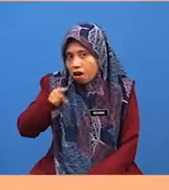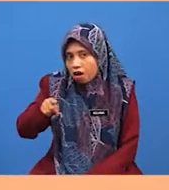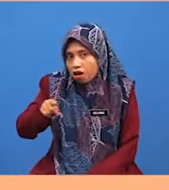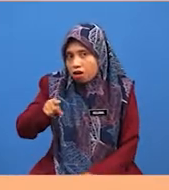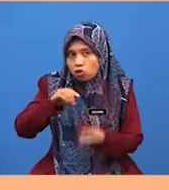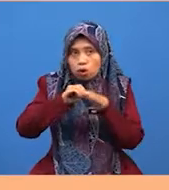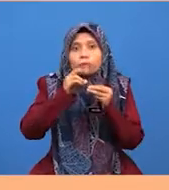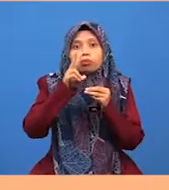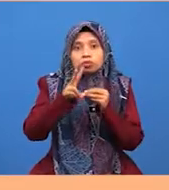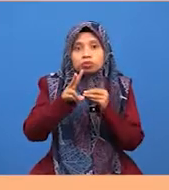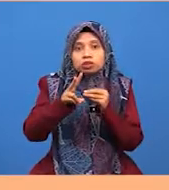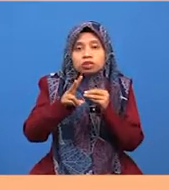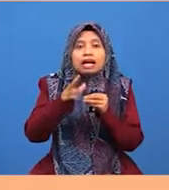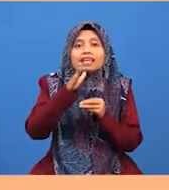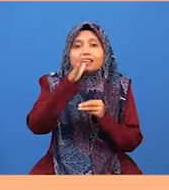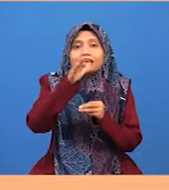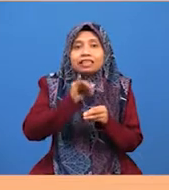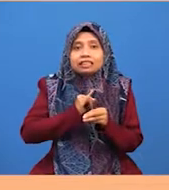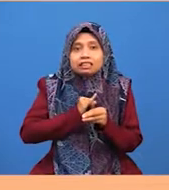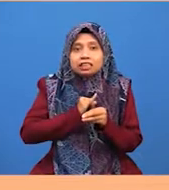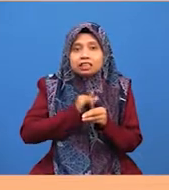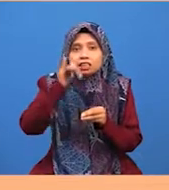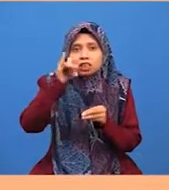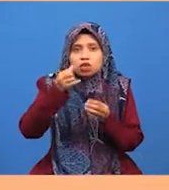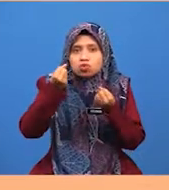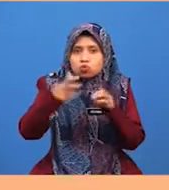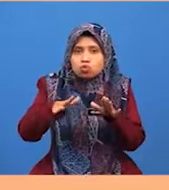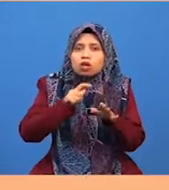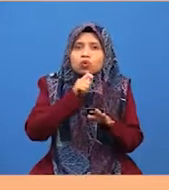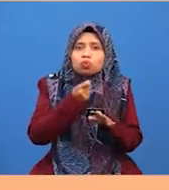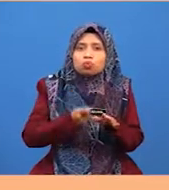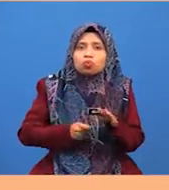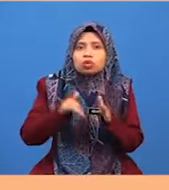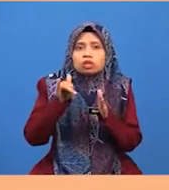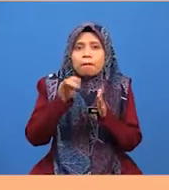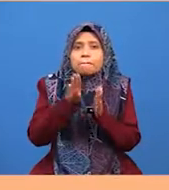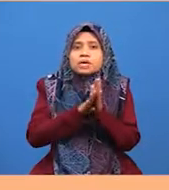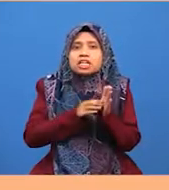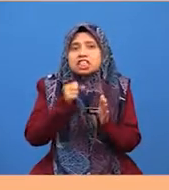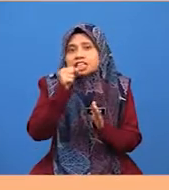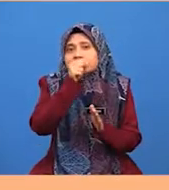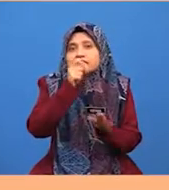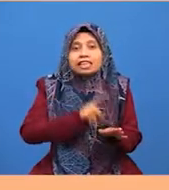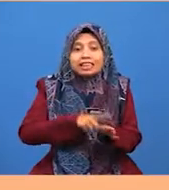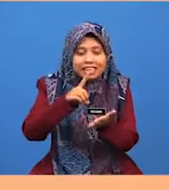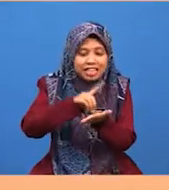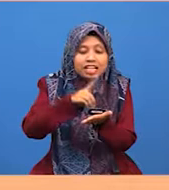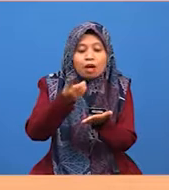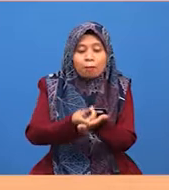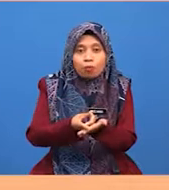Ayat yang kedua, nenek saya yang sudah tua bernyanyi di dapur.